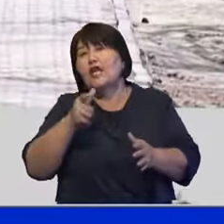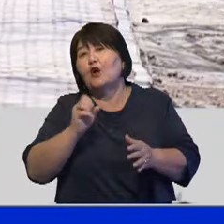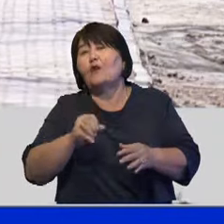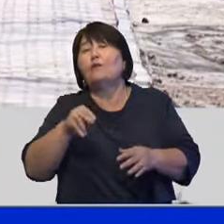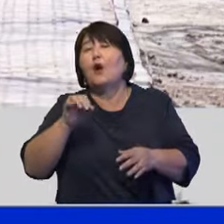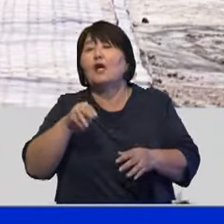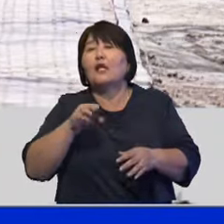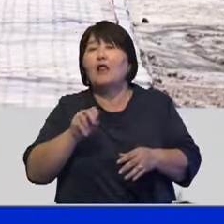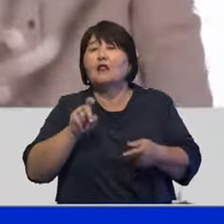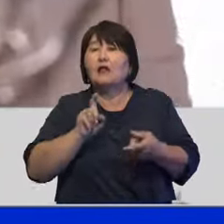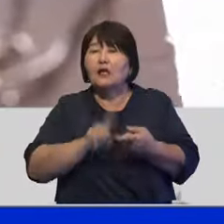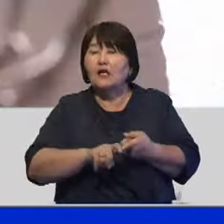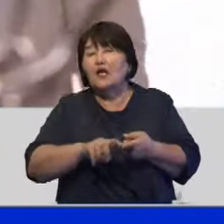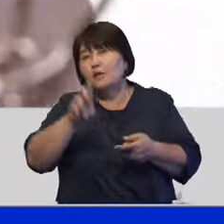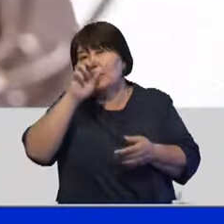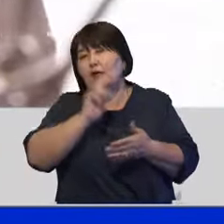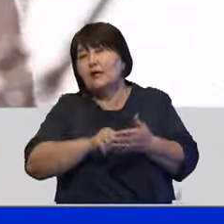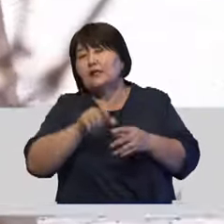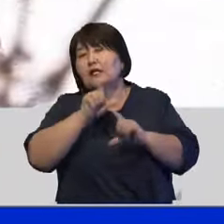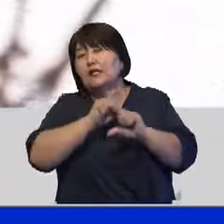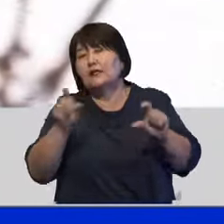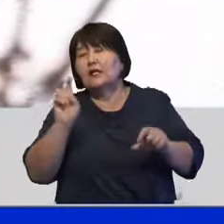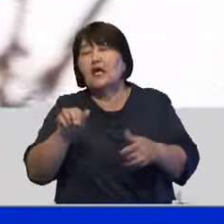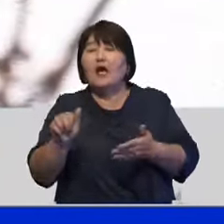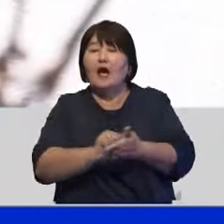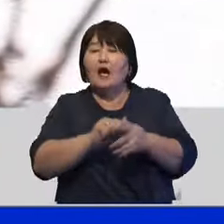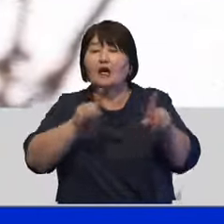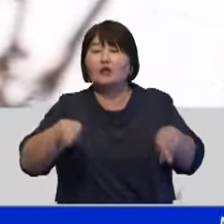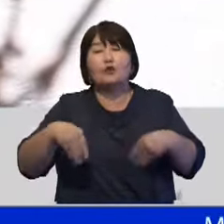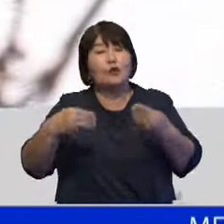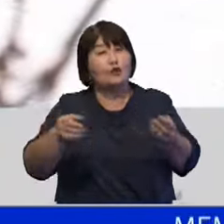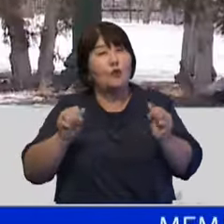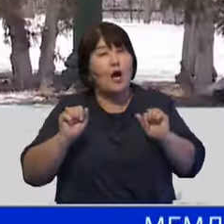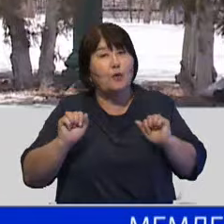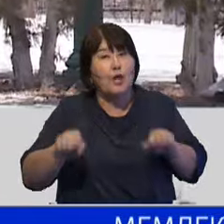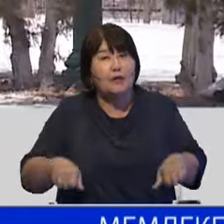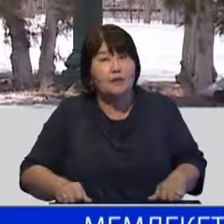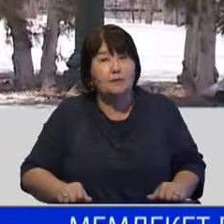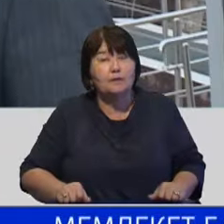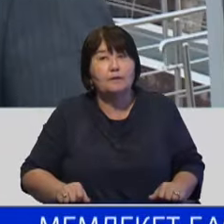портал арқылы, сондай-ақ мемлекеттік кірістер органдарына келіп, қағаз түрінде ұсынуға болады.